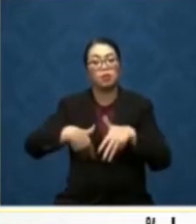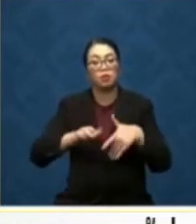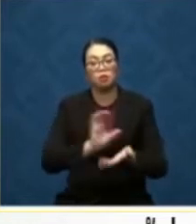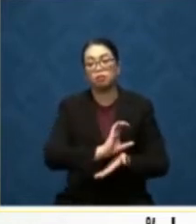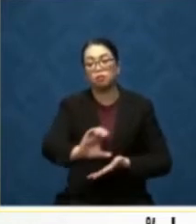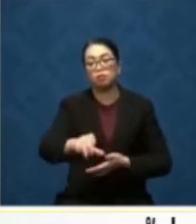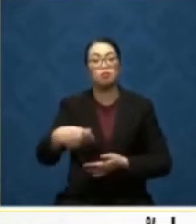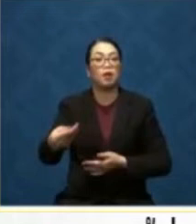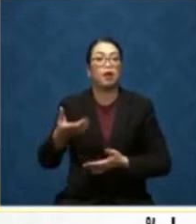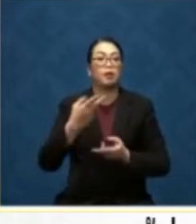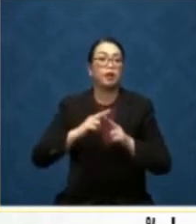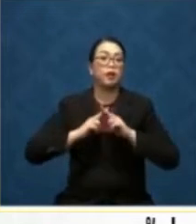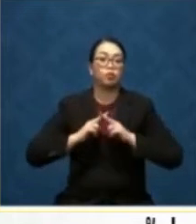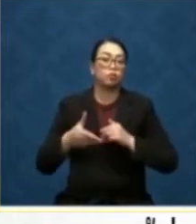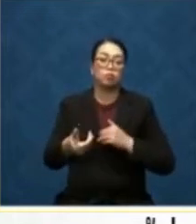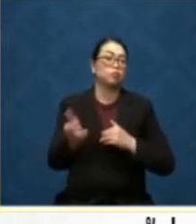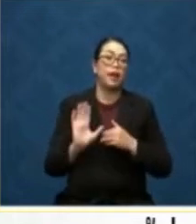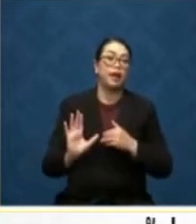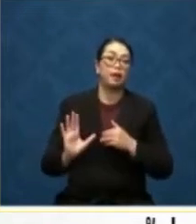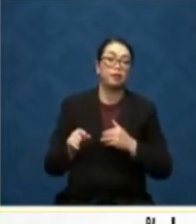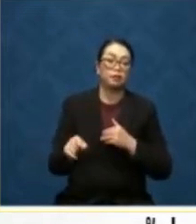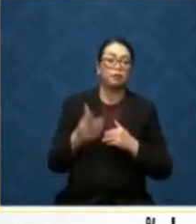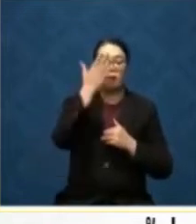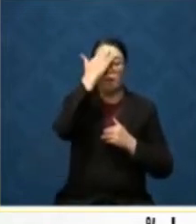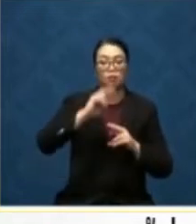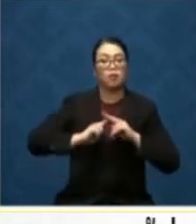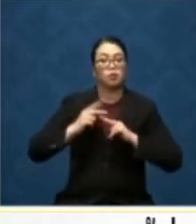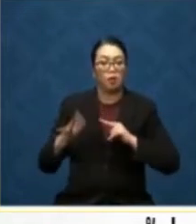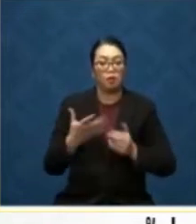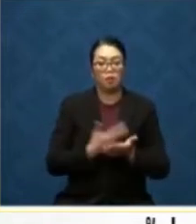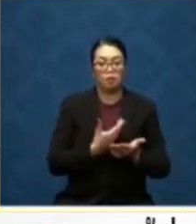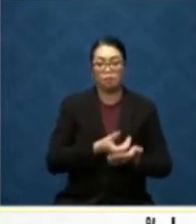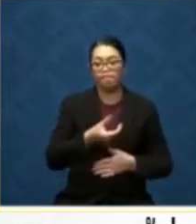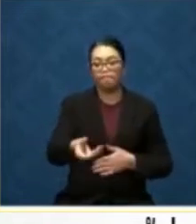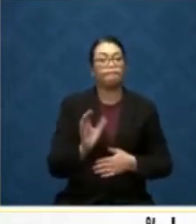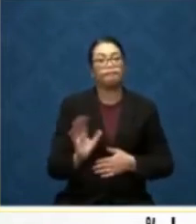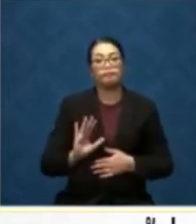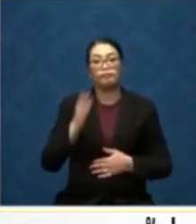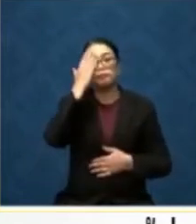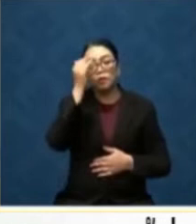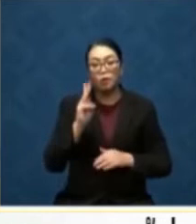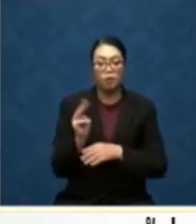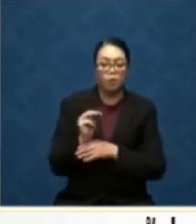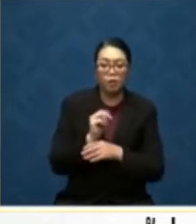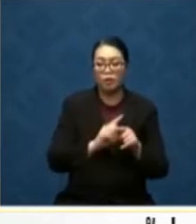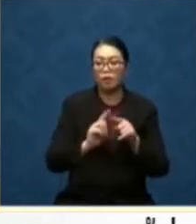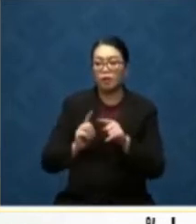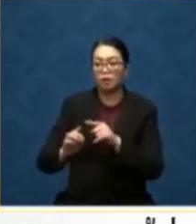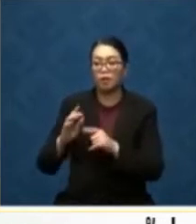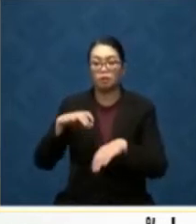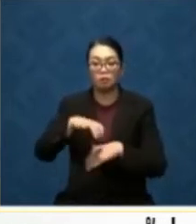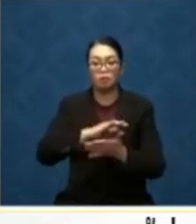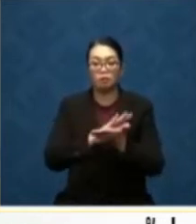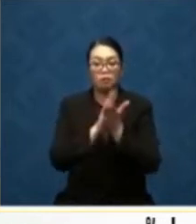Backerอกline นี้อัี้เปคถามทตองตอบนะครัเพระการเดนเงินงานนมูริทิตาง ๆ พอมีการ